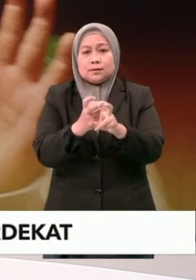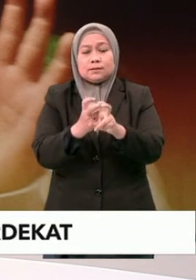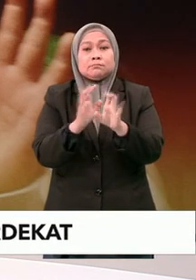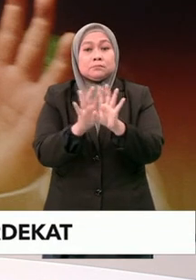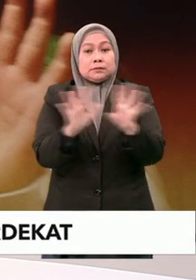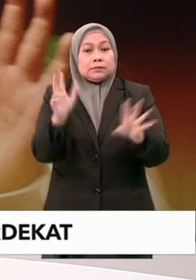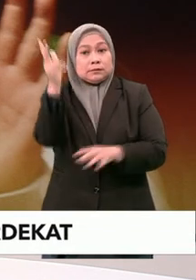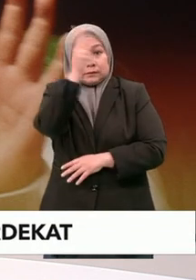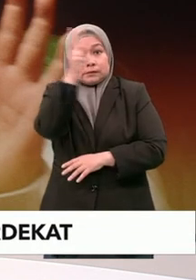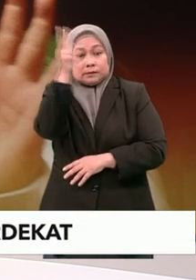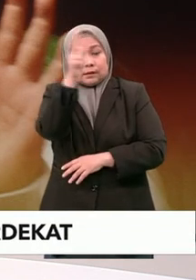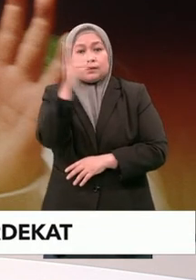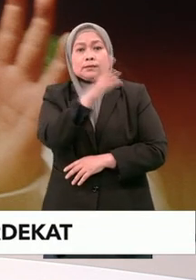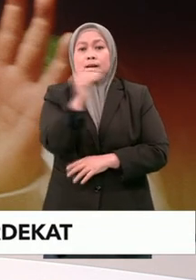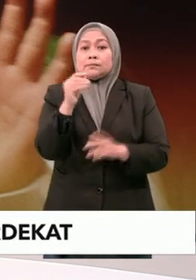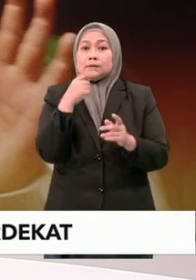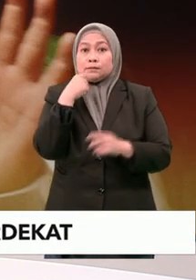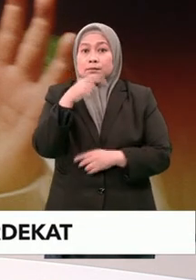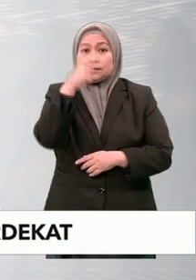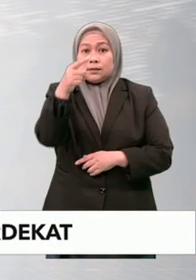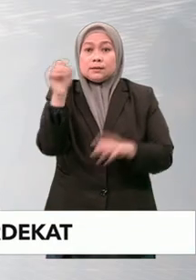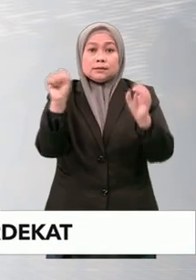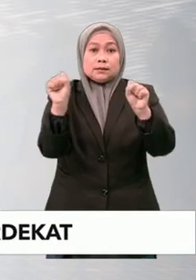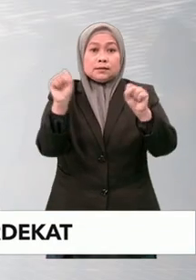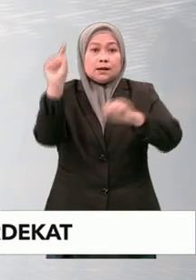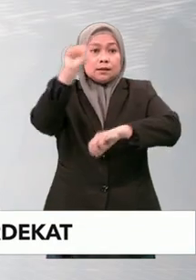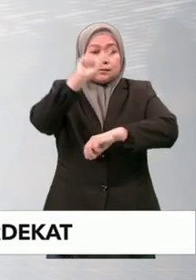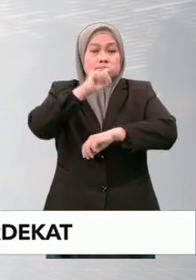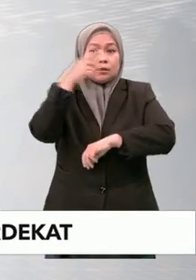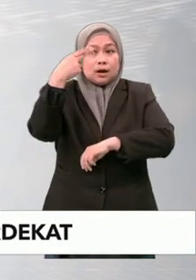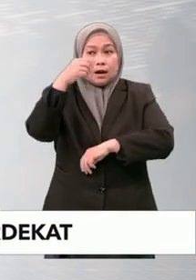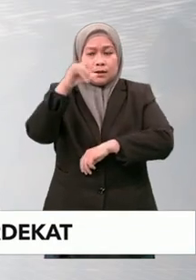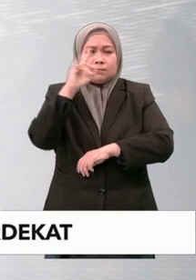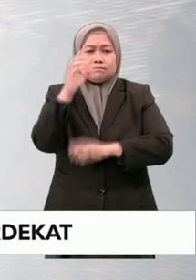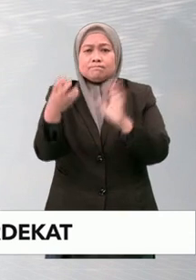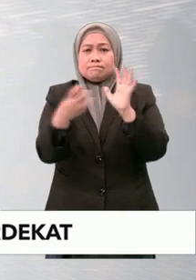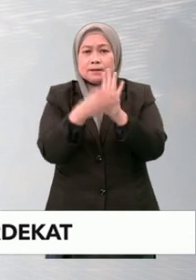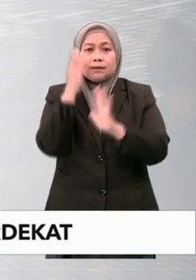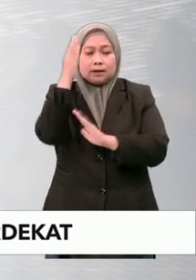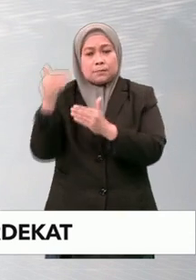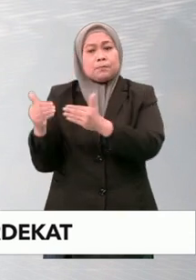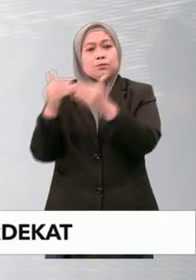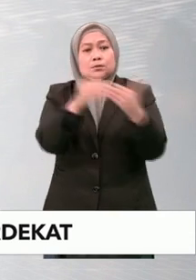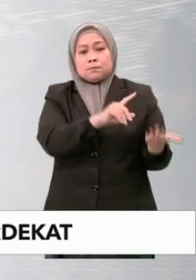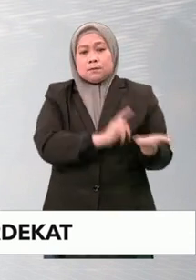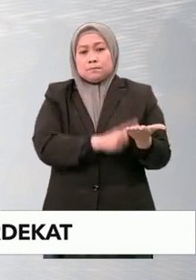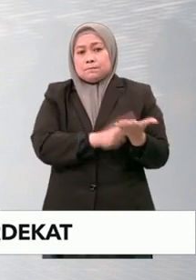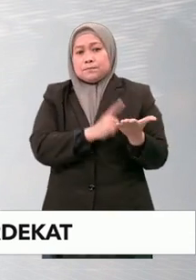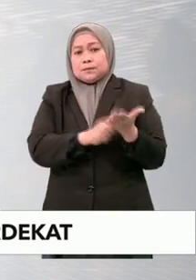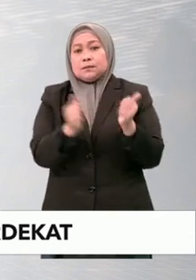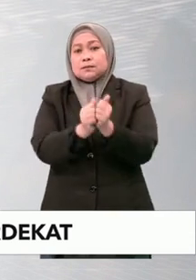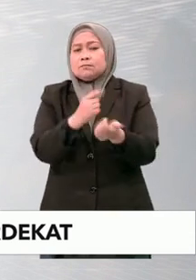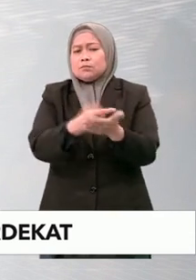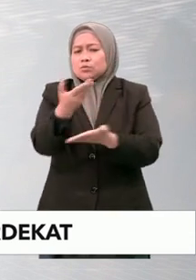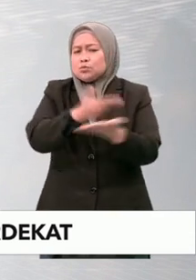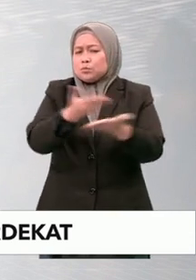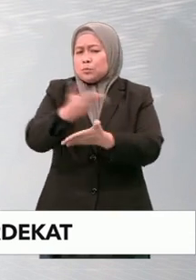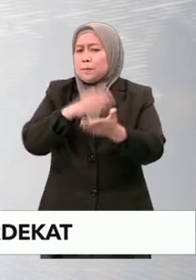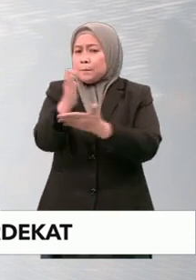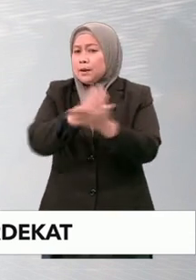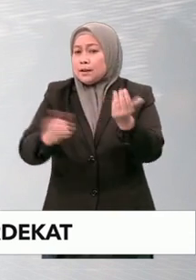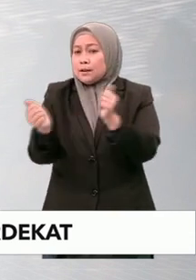kerajaan dalam satu kenyataan pada Selasa hari turut menyatakan pas akan meneruskan perbincangan dan rundingan dengan semua pihak